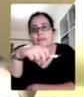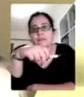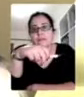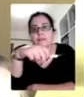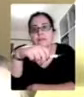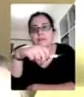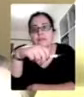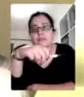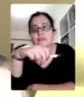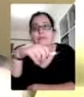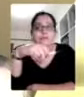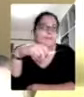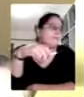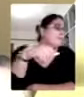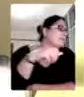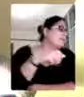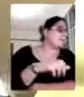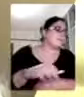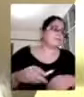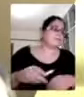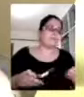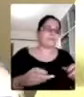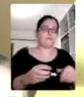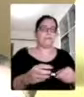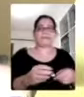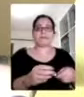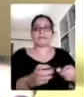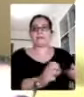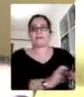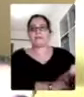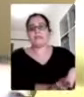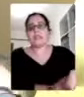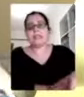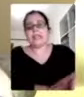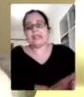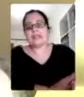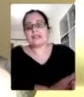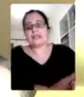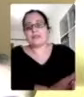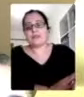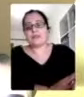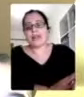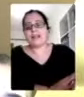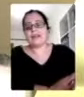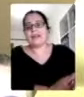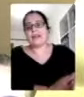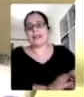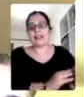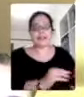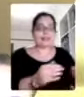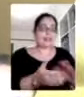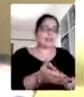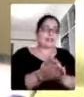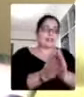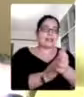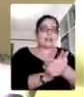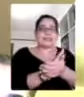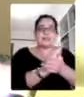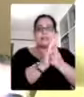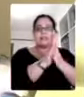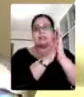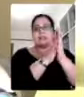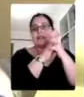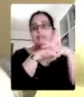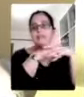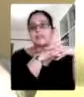Briar sipariş verdiler. Yani. Bir de üzerine tabii hiç Şimdi bu her çok özür dilerim. Şunu da göz